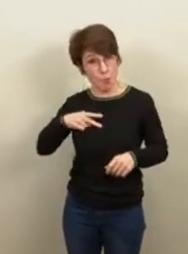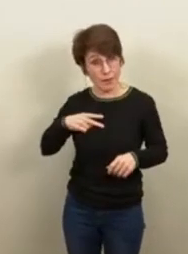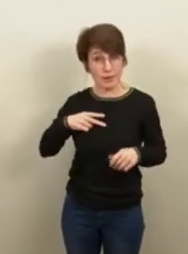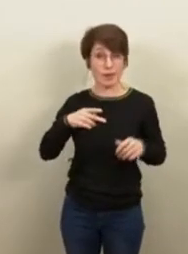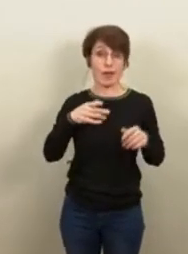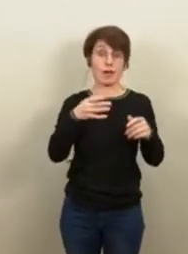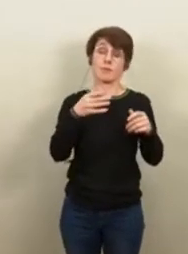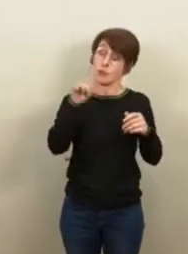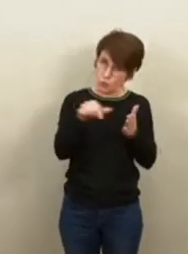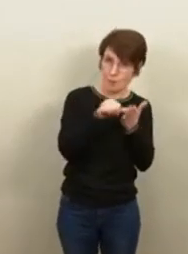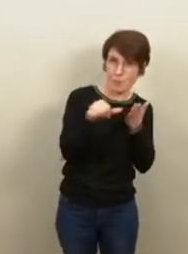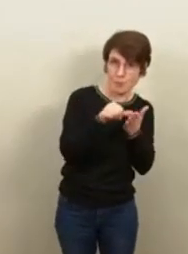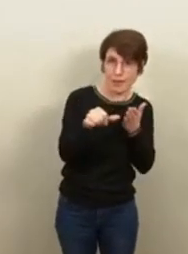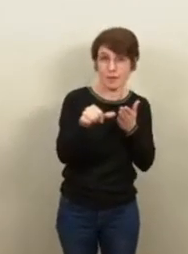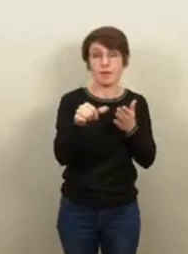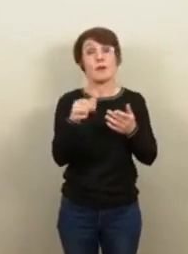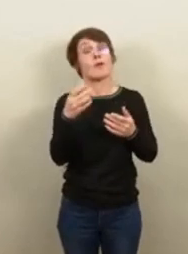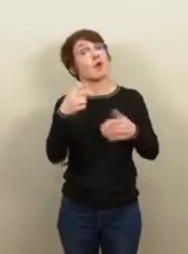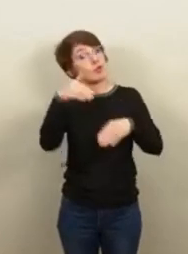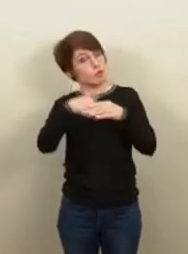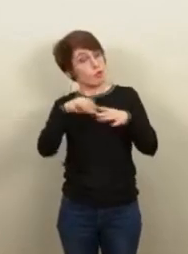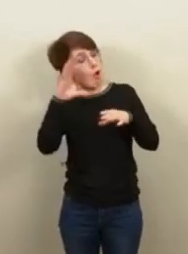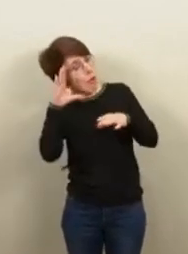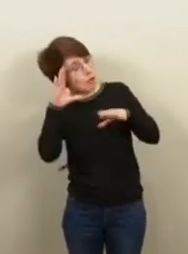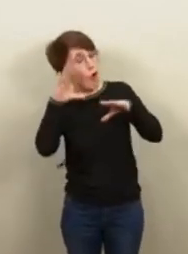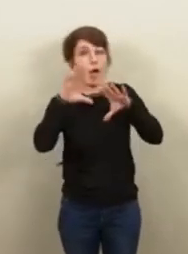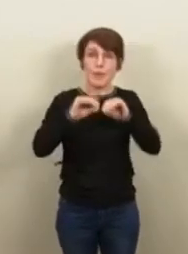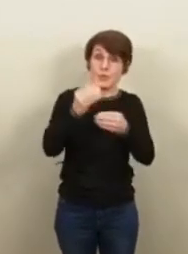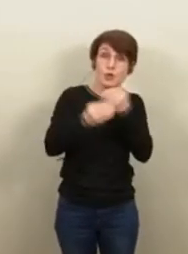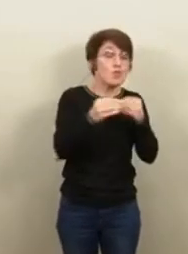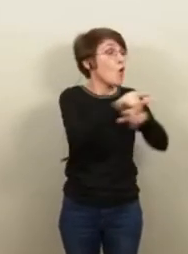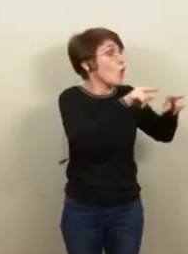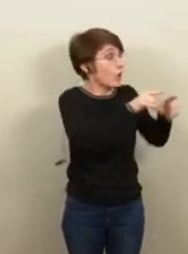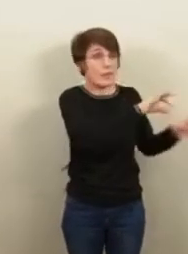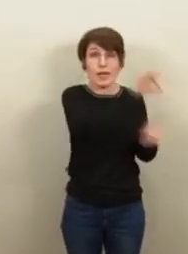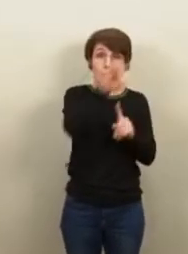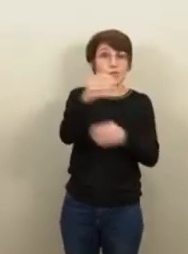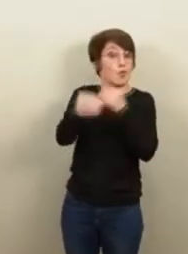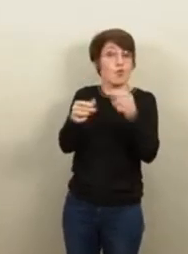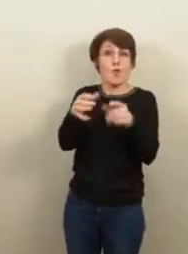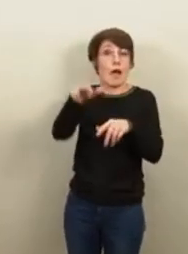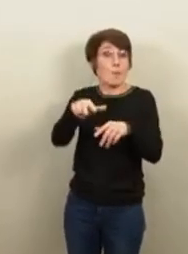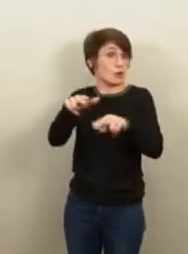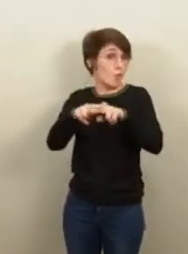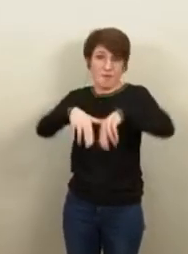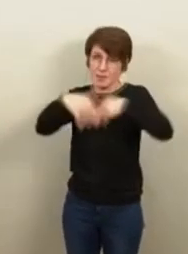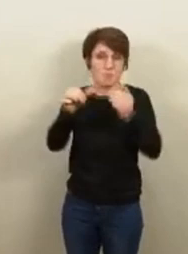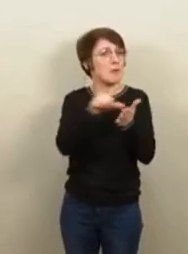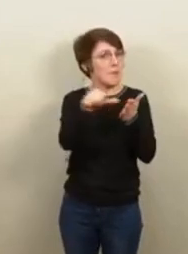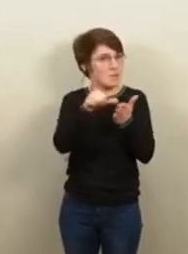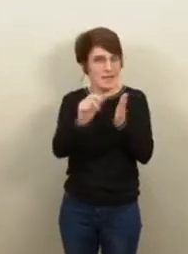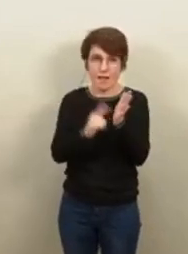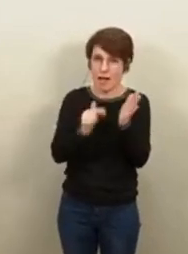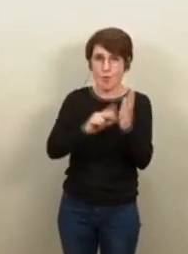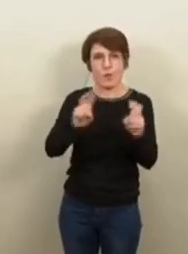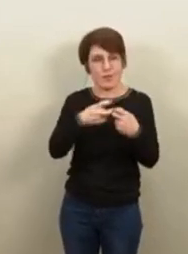qui l'occupent, le louent ou le laissent vacant. Le montant de la taxe foncière est établi par rapport à une base qui est